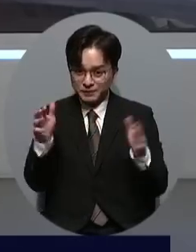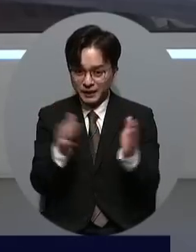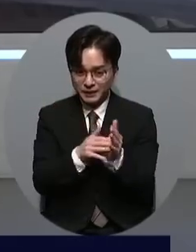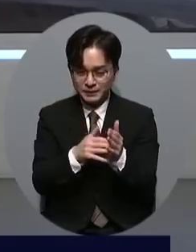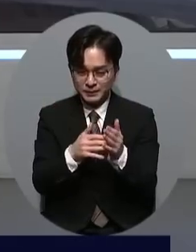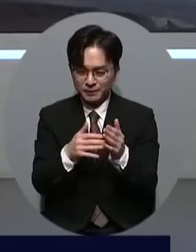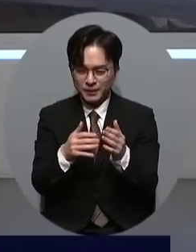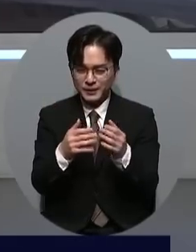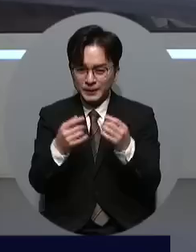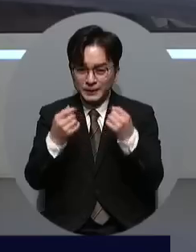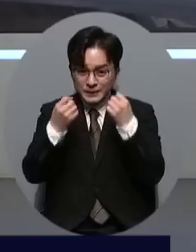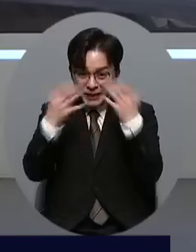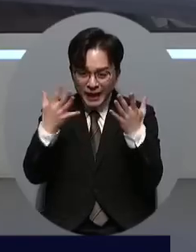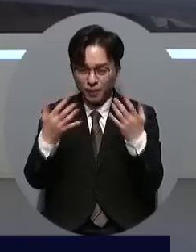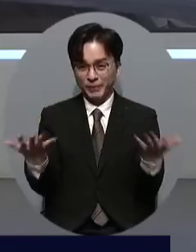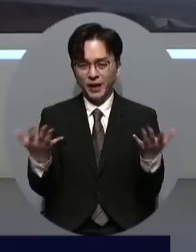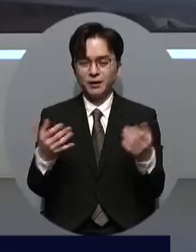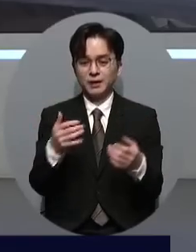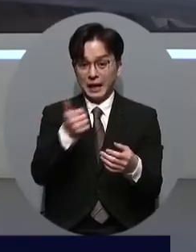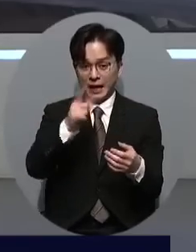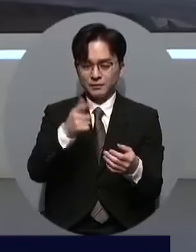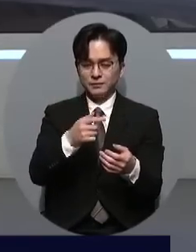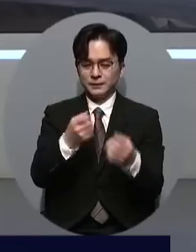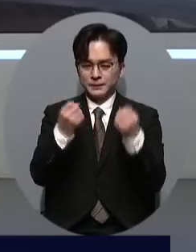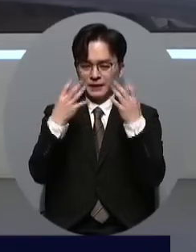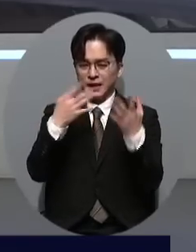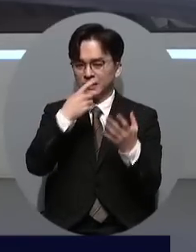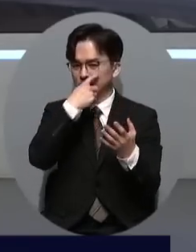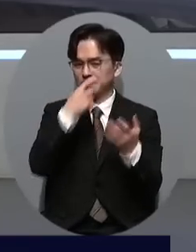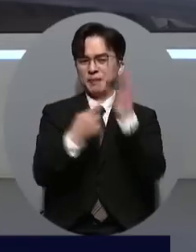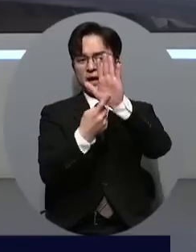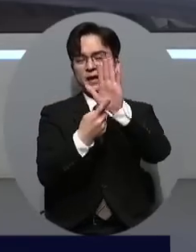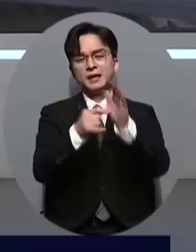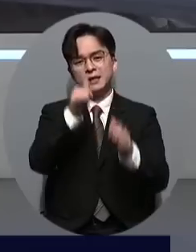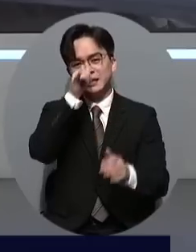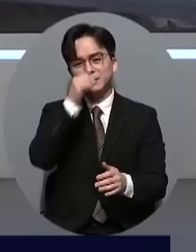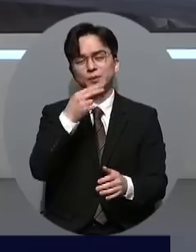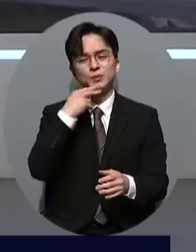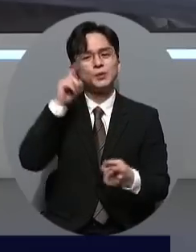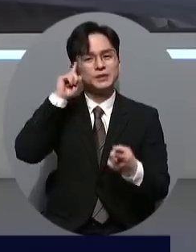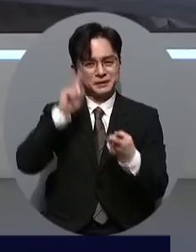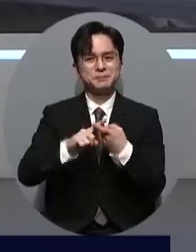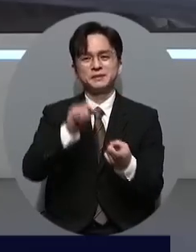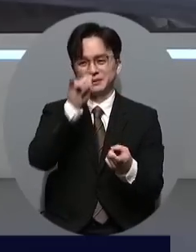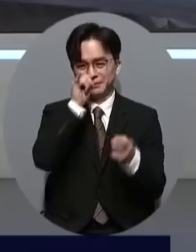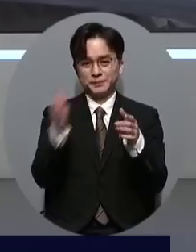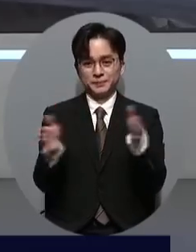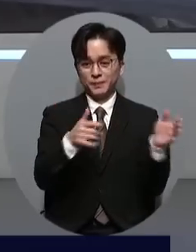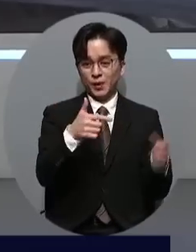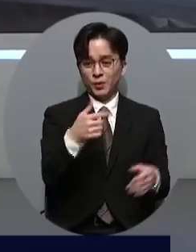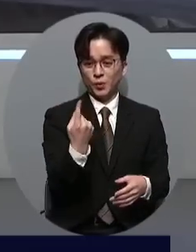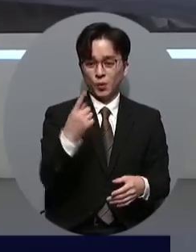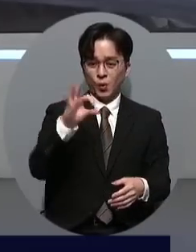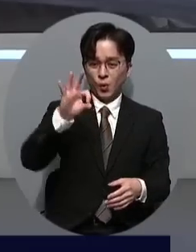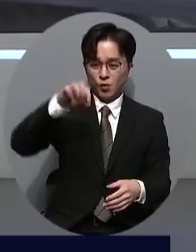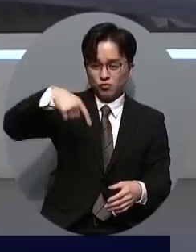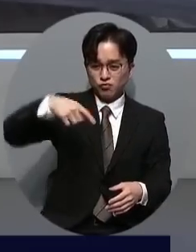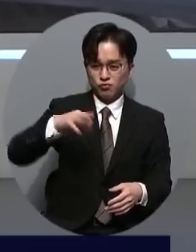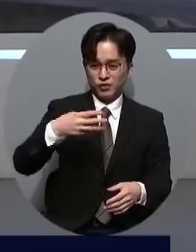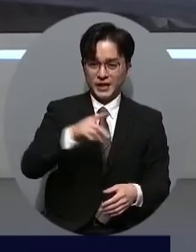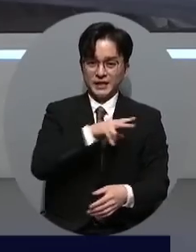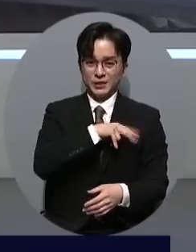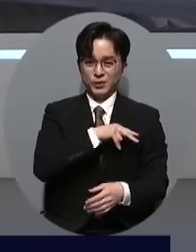표결 당시 한정관은 노이헌이 돈 받는 현장에 녹음 파일이 있다는 사실을 폭로했습니다 심지어 돈 버프가